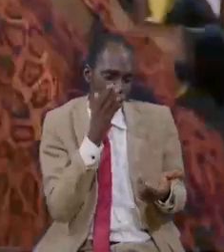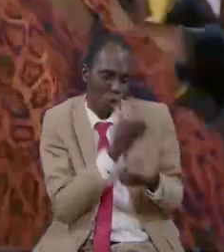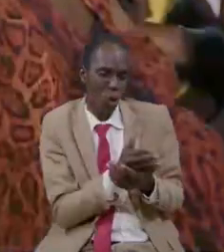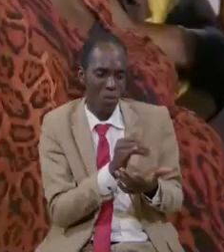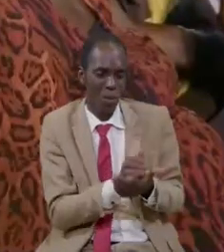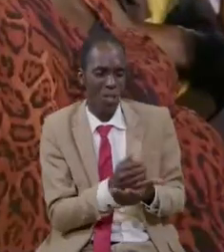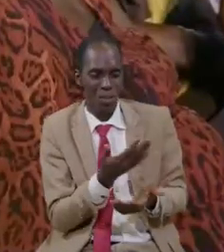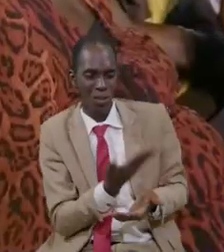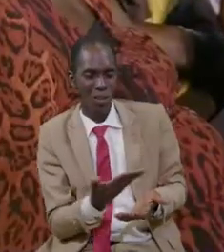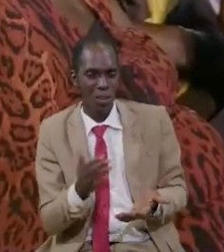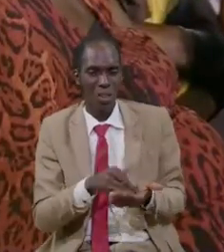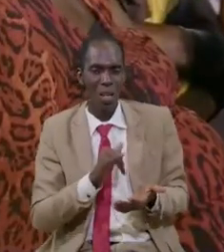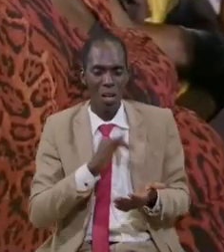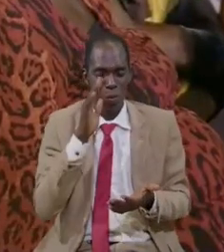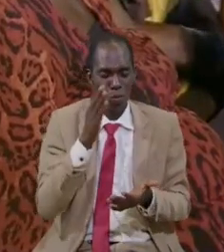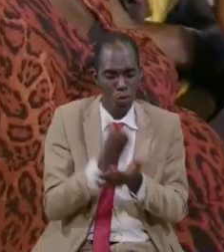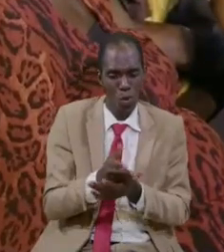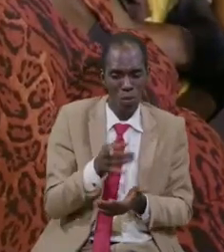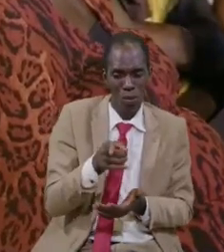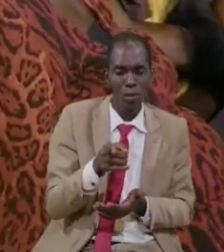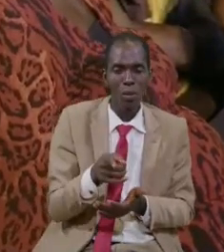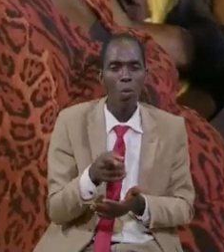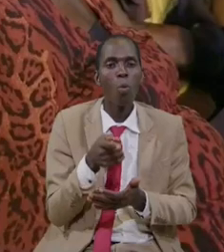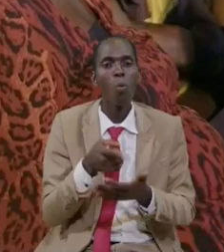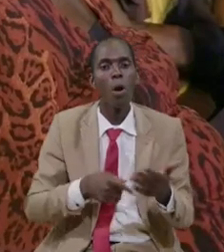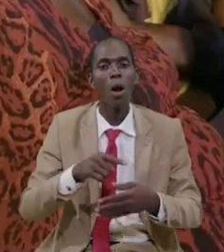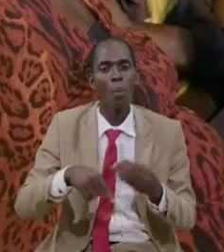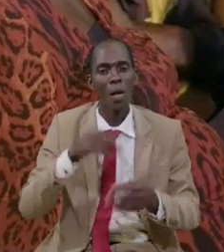ferai plus ça. Et Satan,